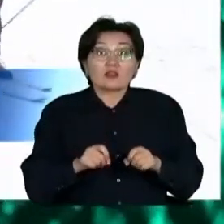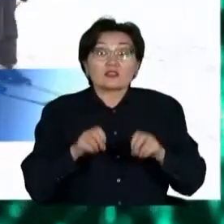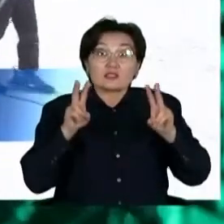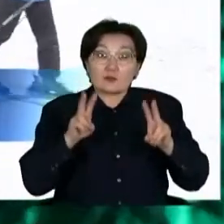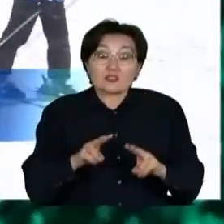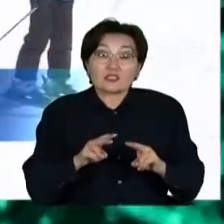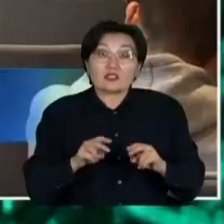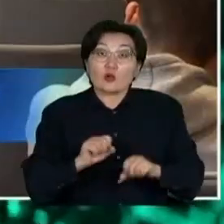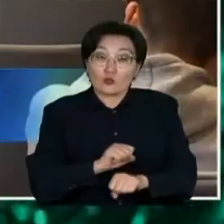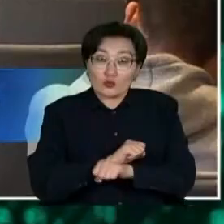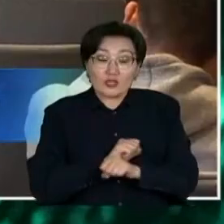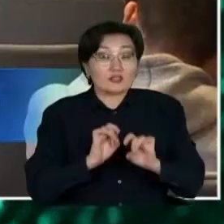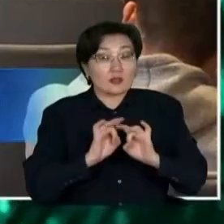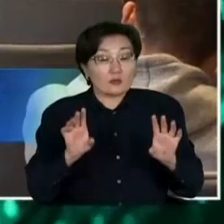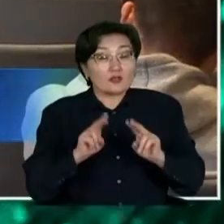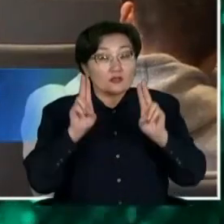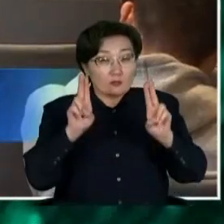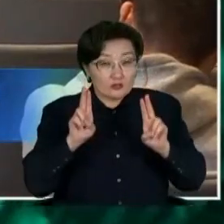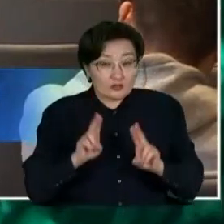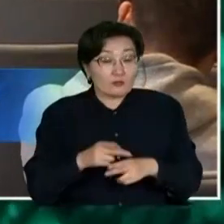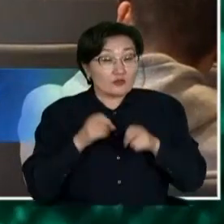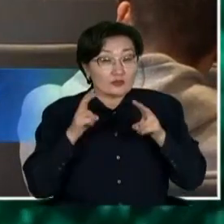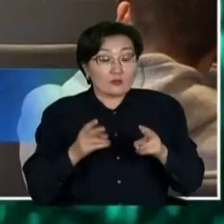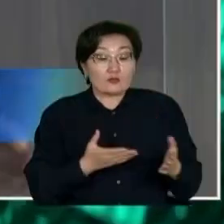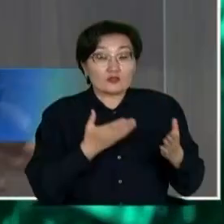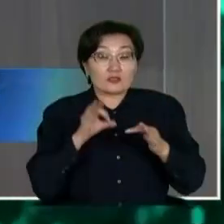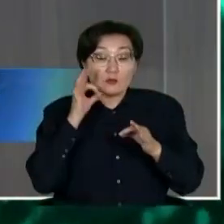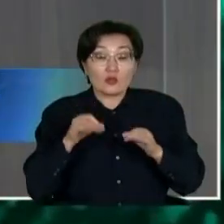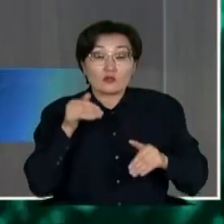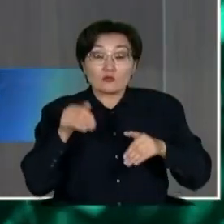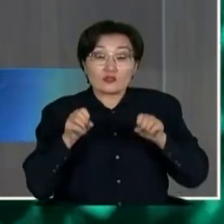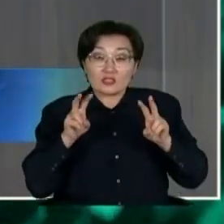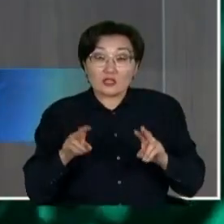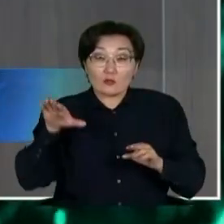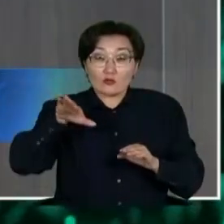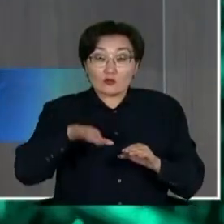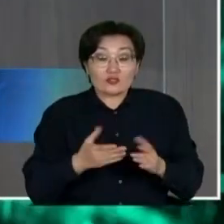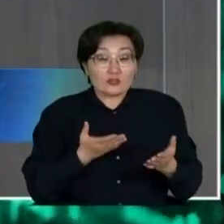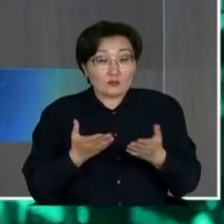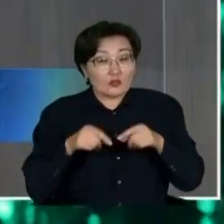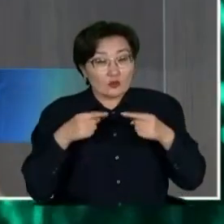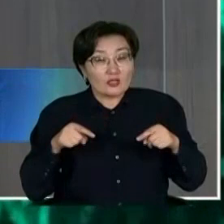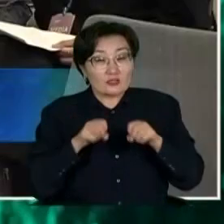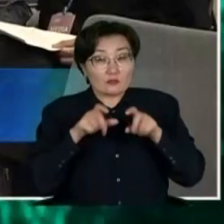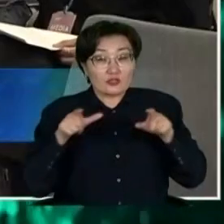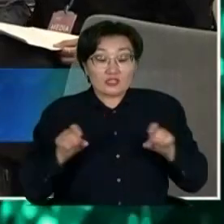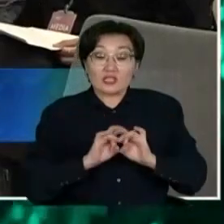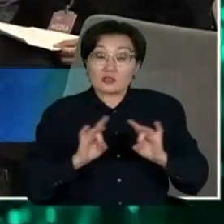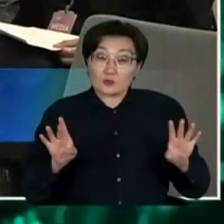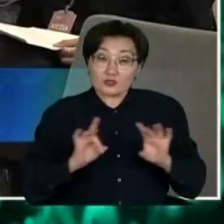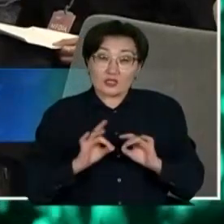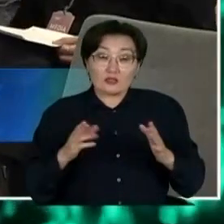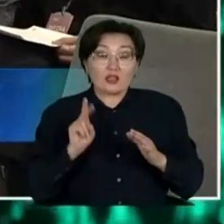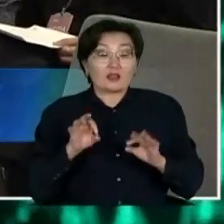правилам безопасности. В качестве спикеров пригласили опытных альпинистов, горнолыжников и других экспертов. Они рассказали,